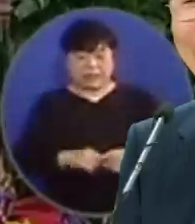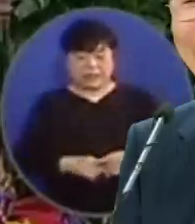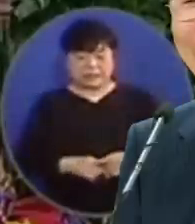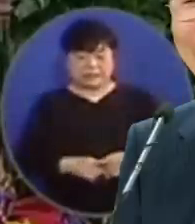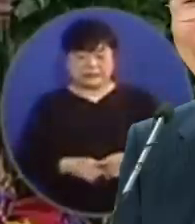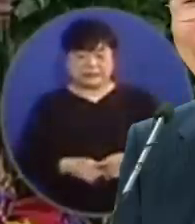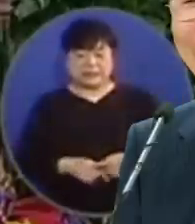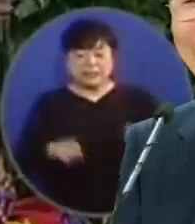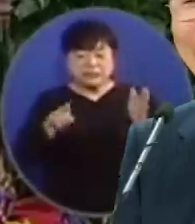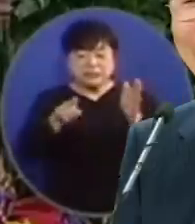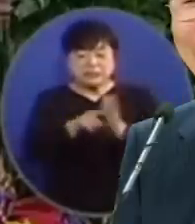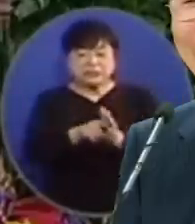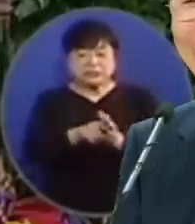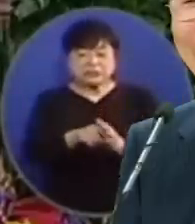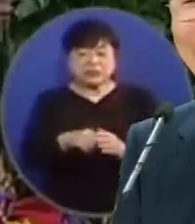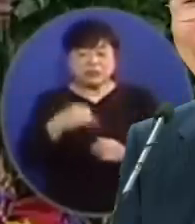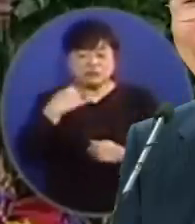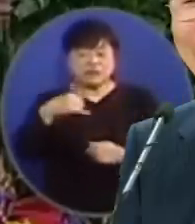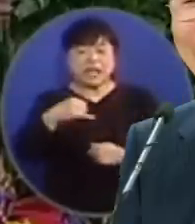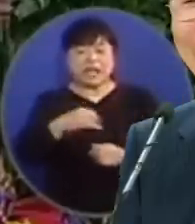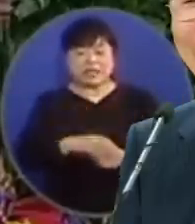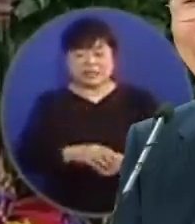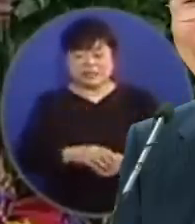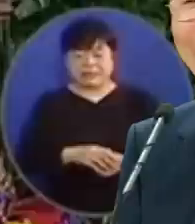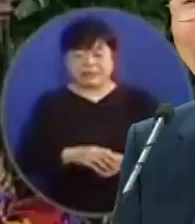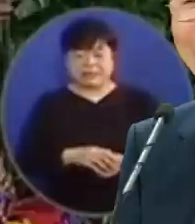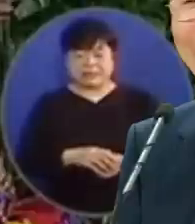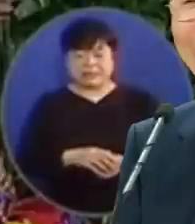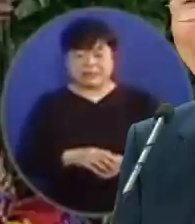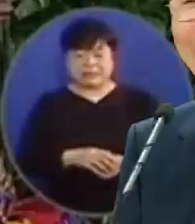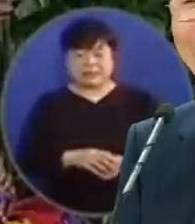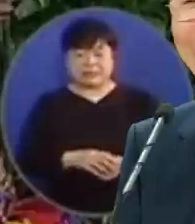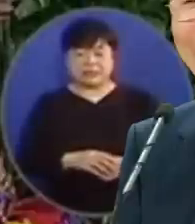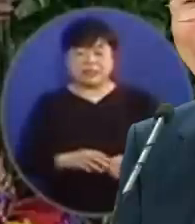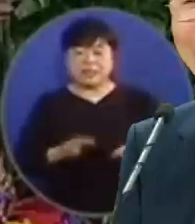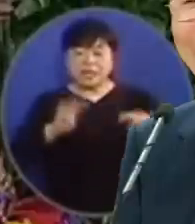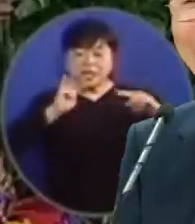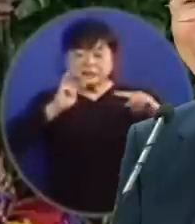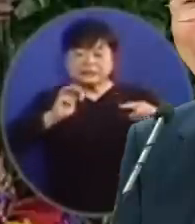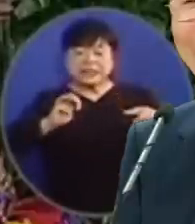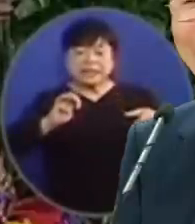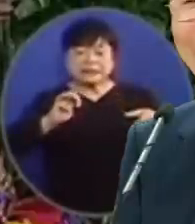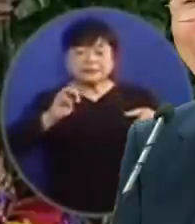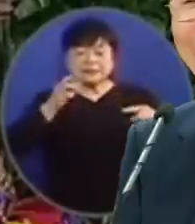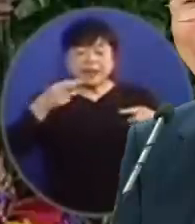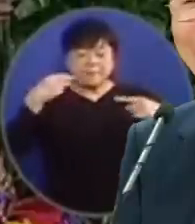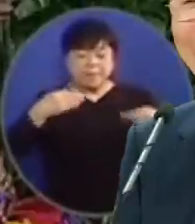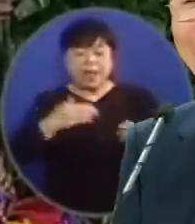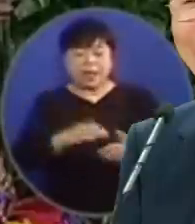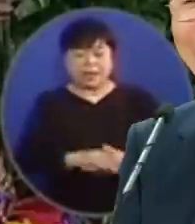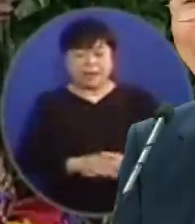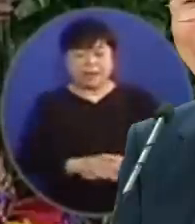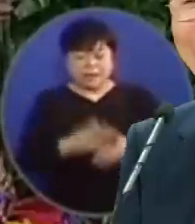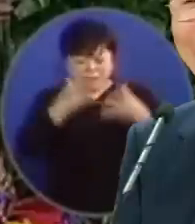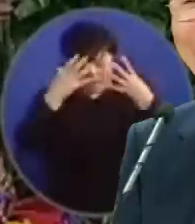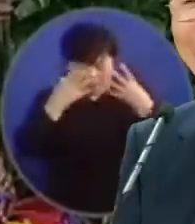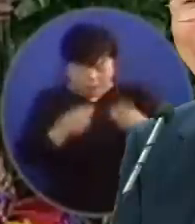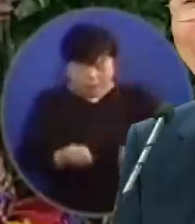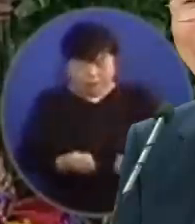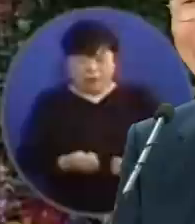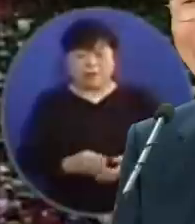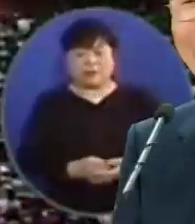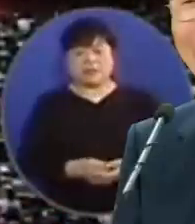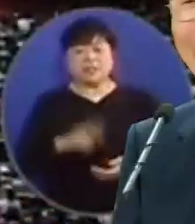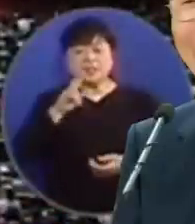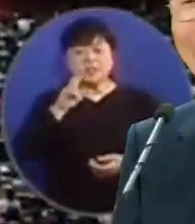불황자는 2006년보다 43배 이상 폭증하여 2만 8,891명이나